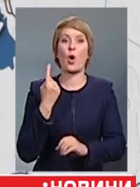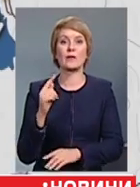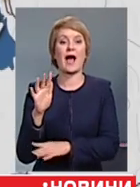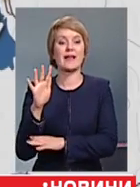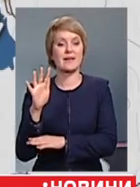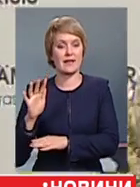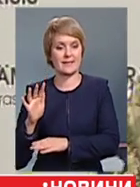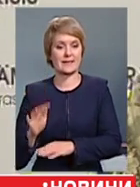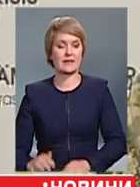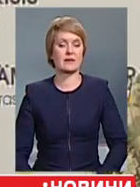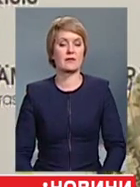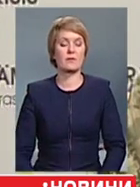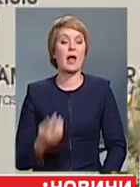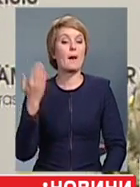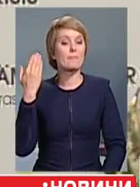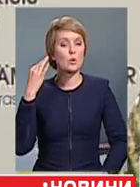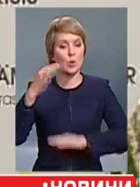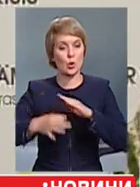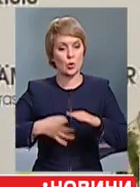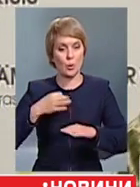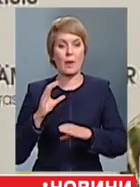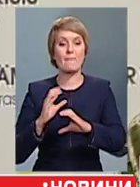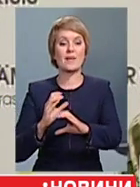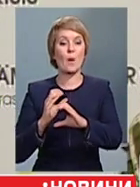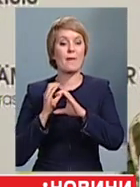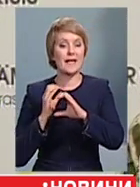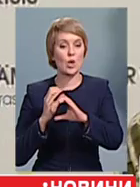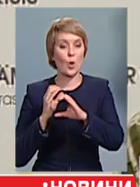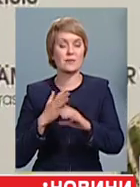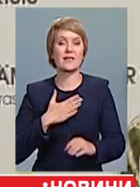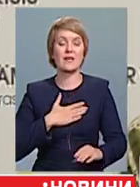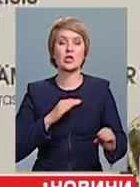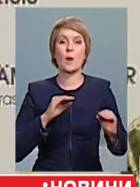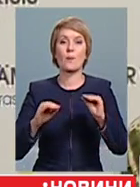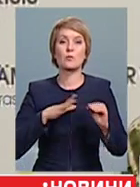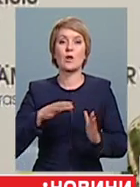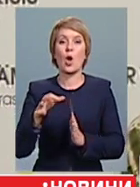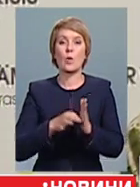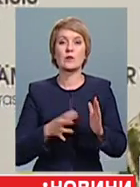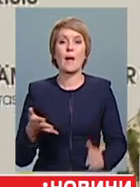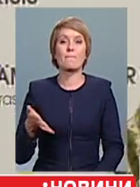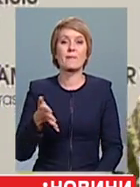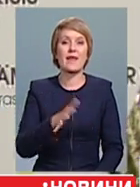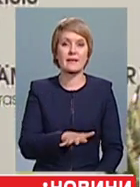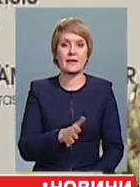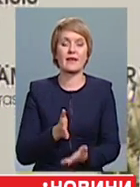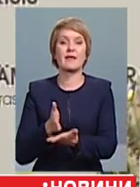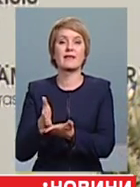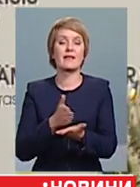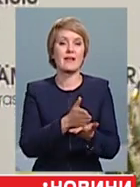артилерійський. Минулої доби мінометні обстріли наших позицій відбулися одразу на 5 ділянках